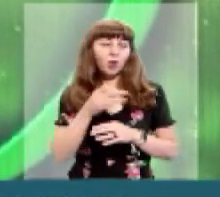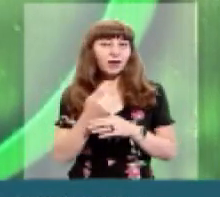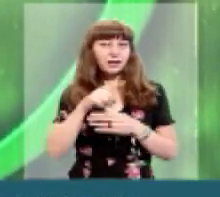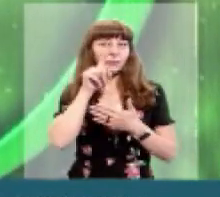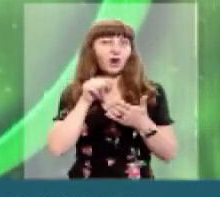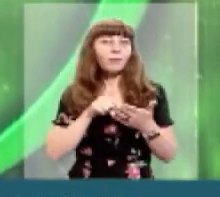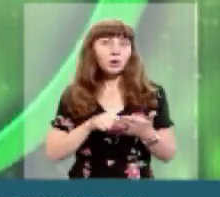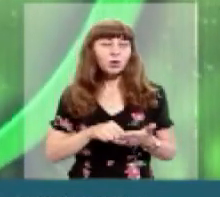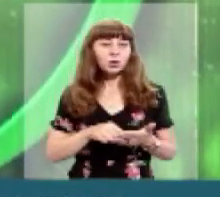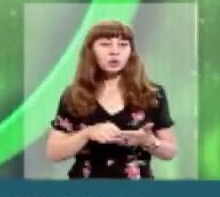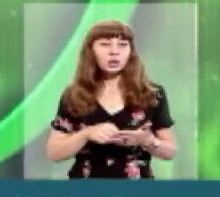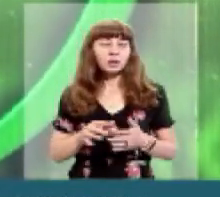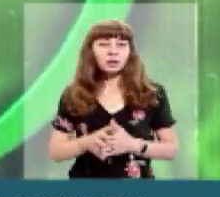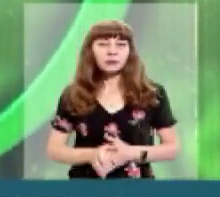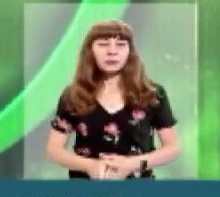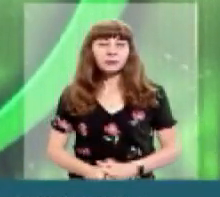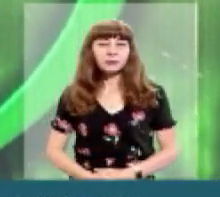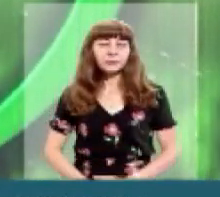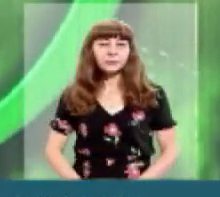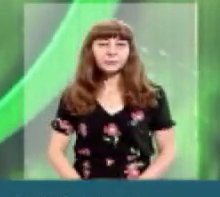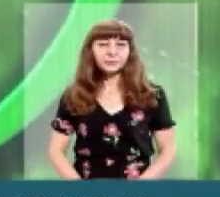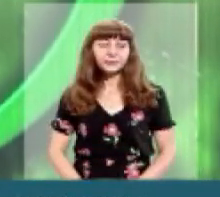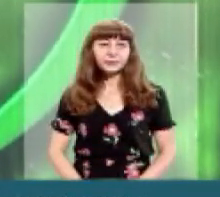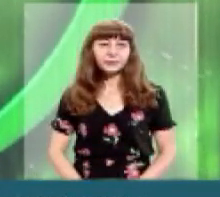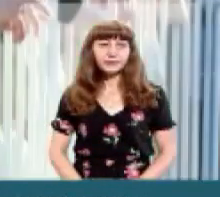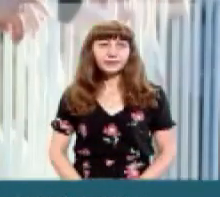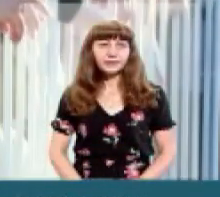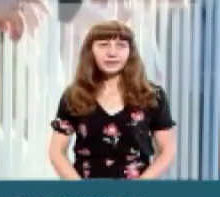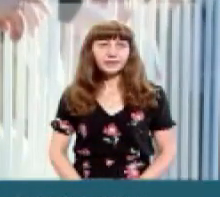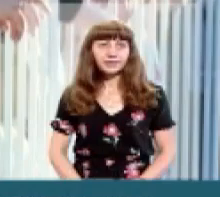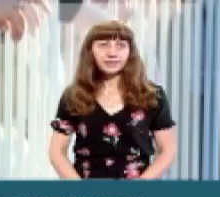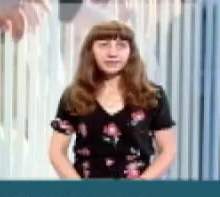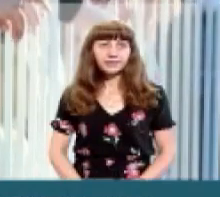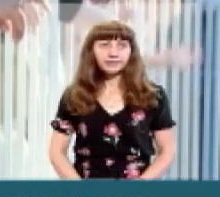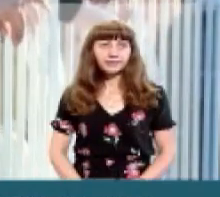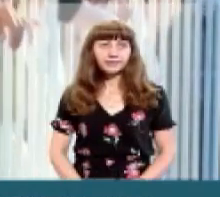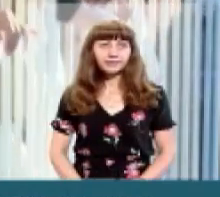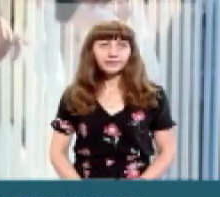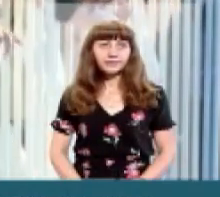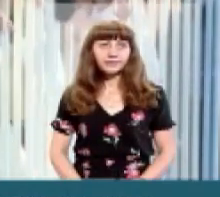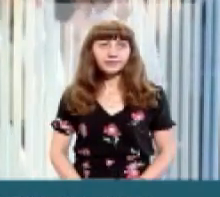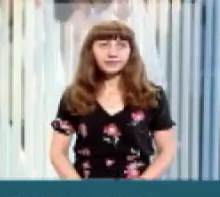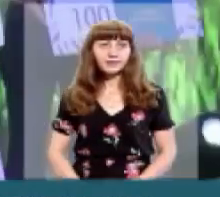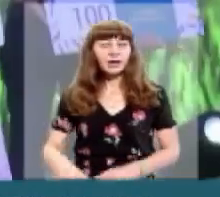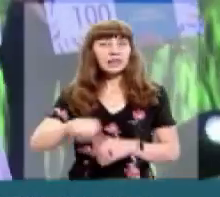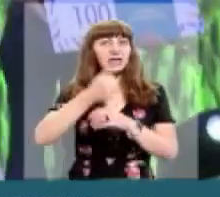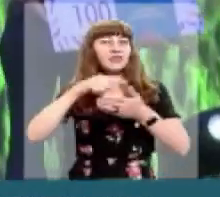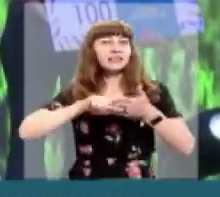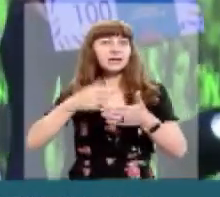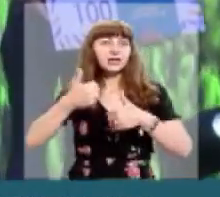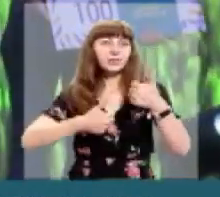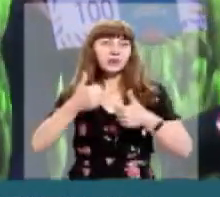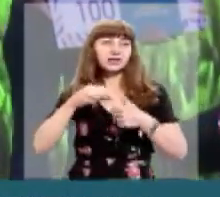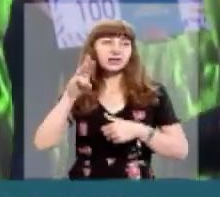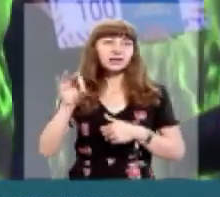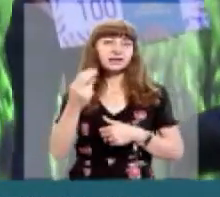спорт аренасында көптеген спортшыларымызды шығардық. Салтанатты жиын барысында өңірлік спорт саласының дамуына үлес